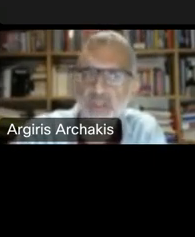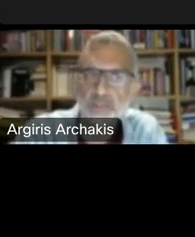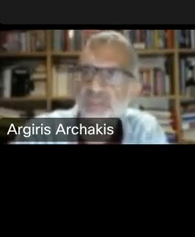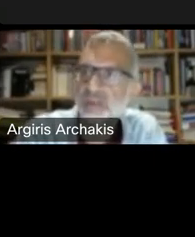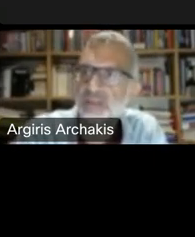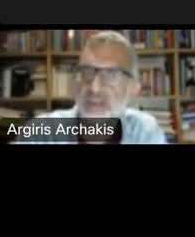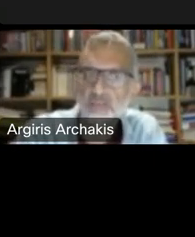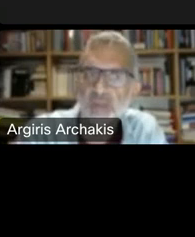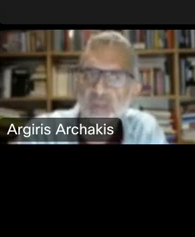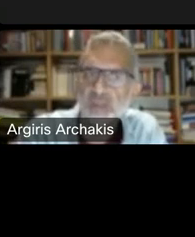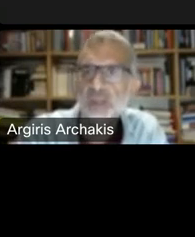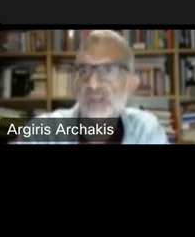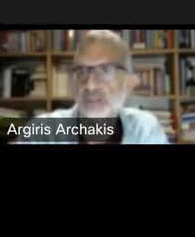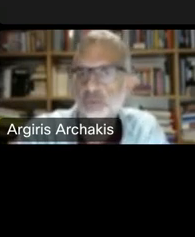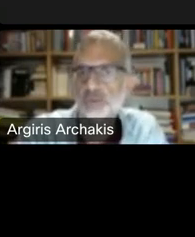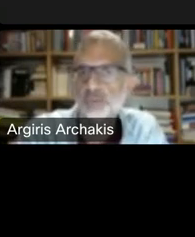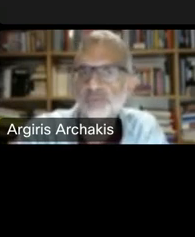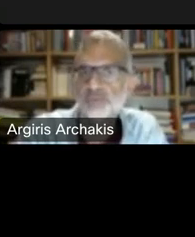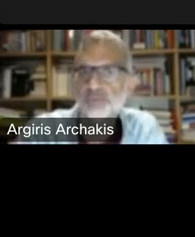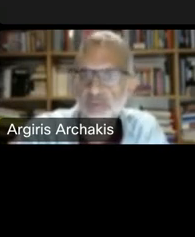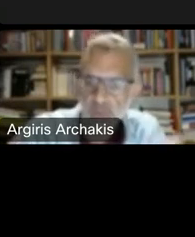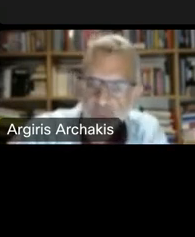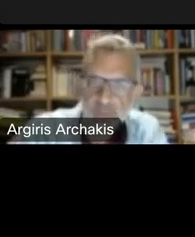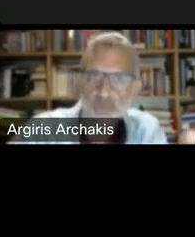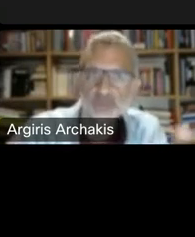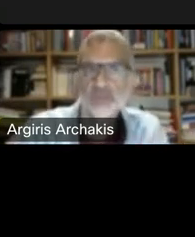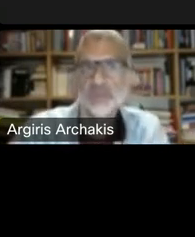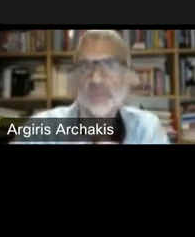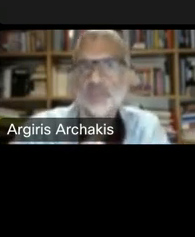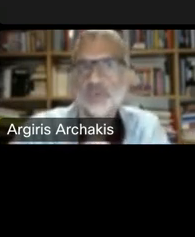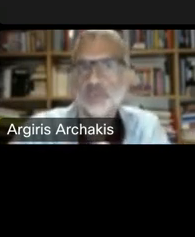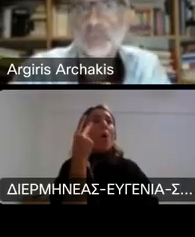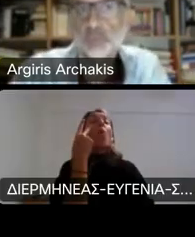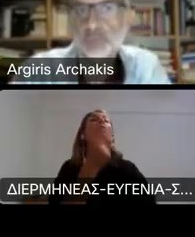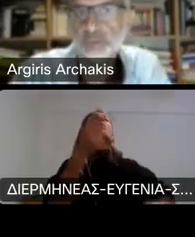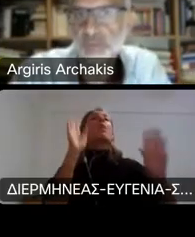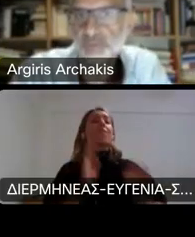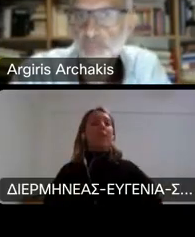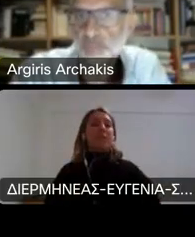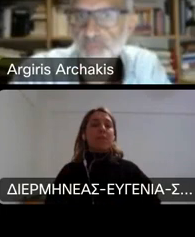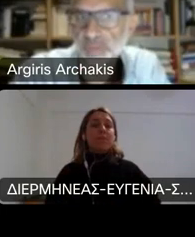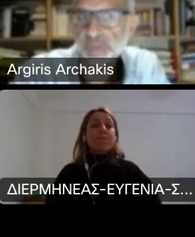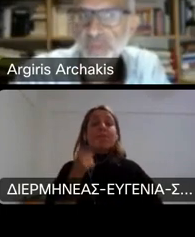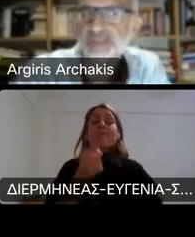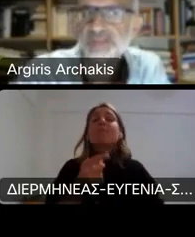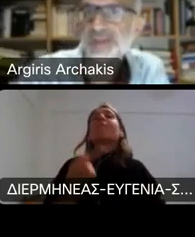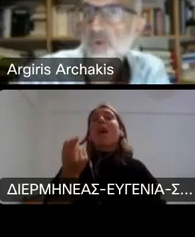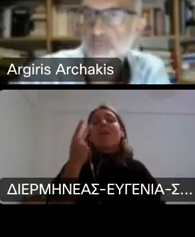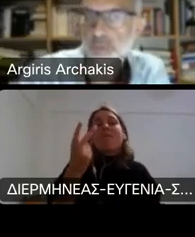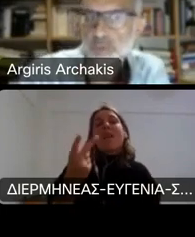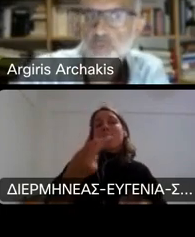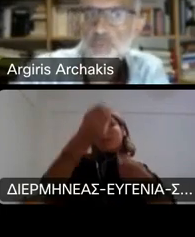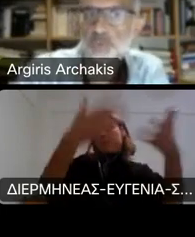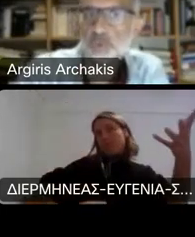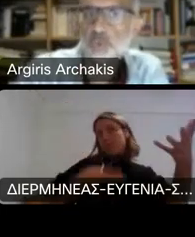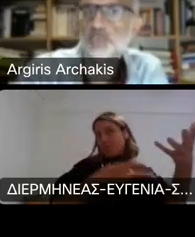ερχόμαστε σε διεπίδραση καθημερινή και σε ισότιμη επαφή. Τα γλωσσικά μέσα που εντοπίσαμε είναι αυτά που βλέπετε.